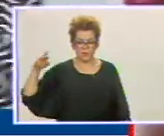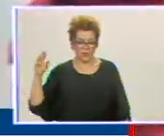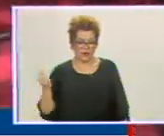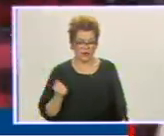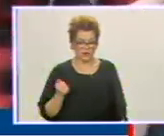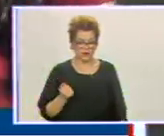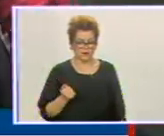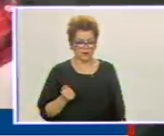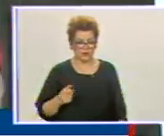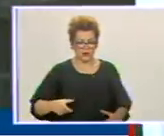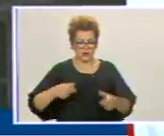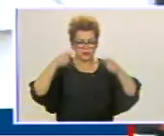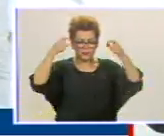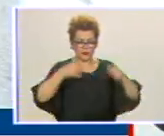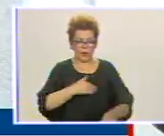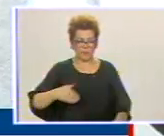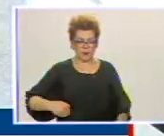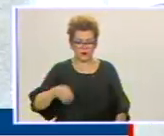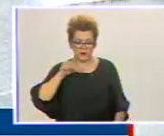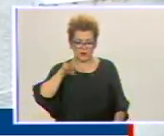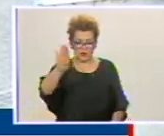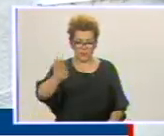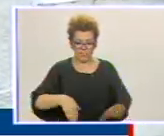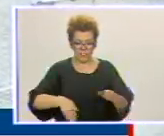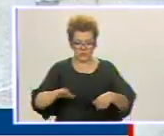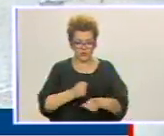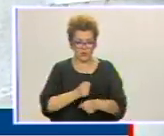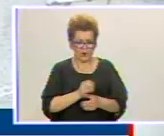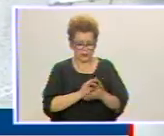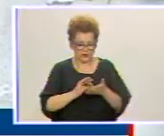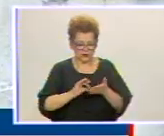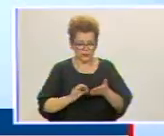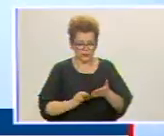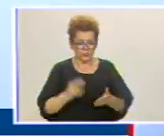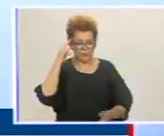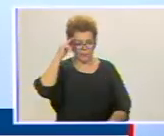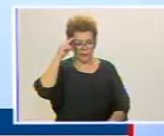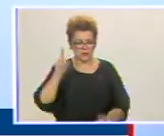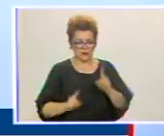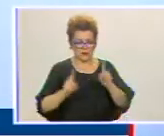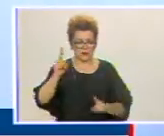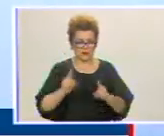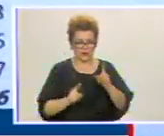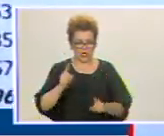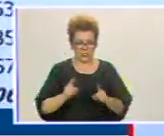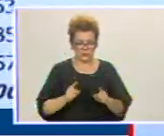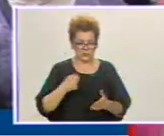s-a stabilit ca instituția prefectului să transmită către Ministerul Muncii un memoriu. Dacă vor primi salarii diminuate și